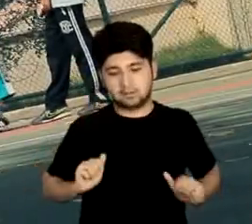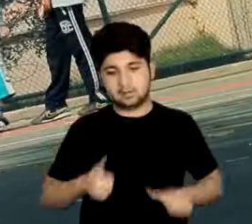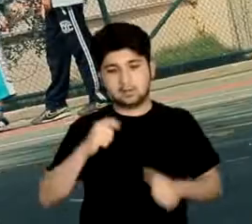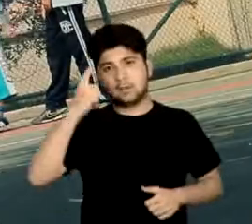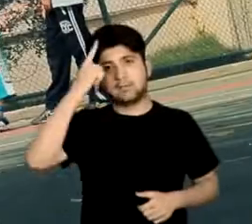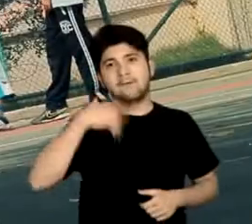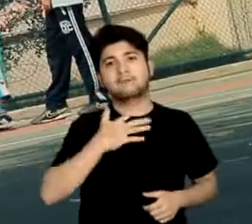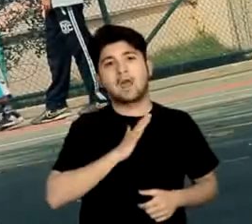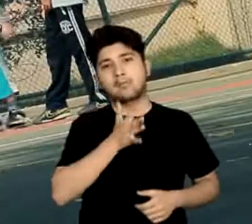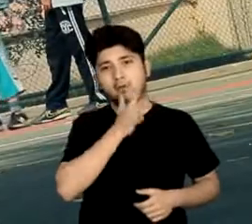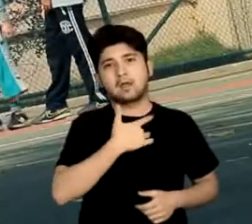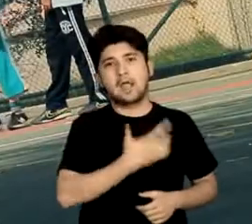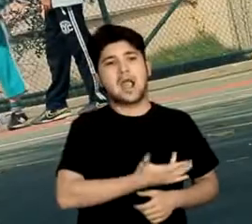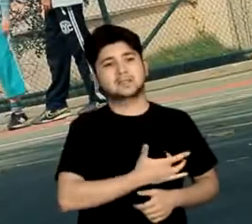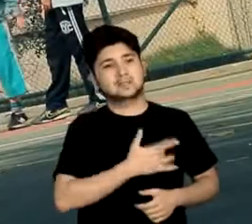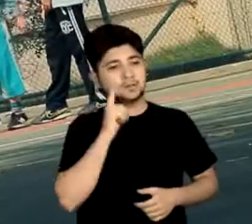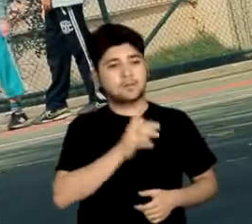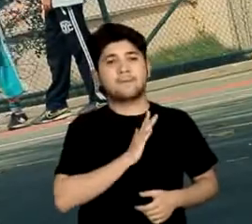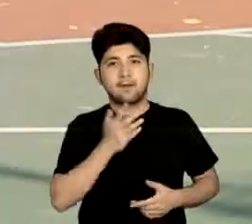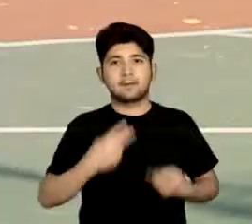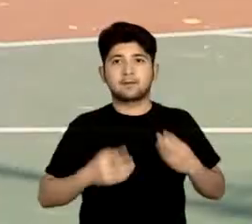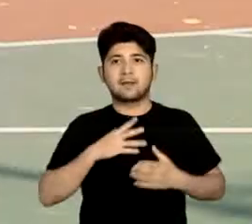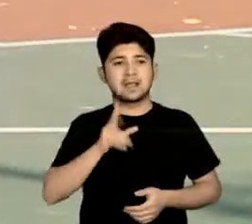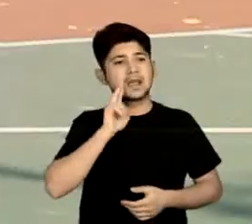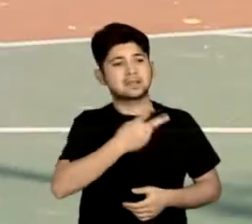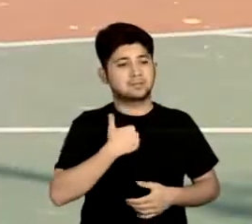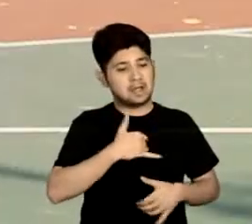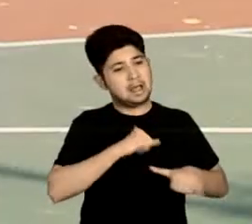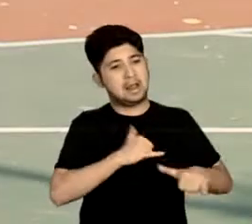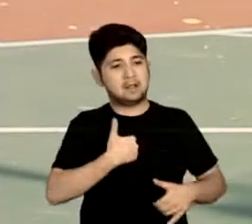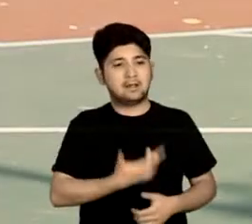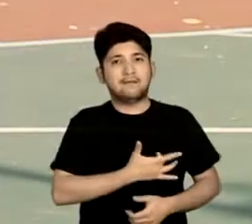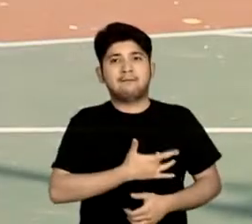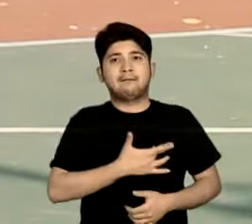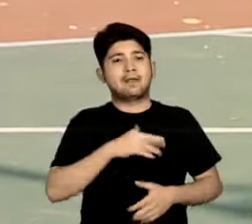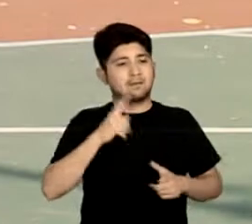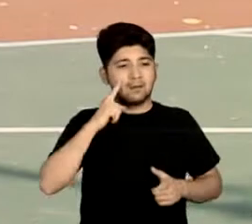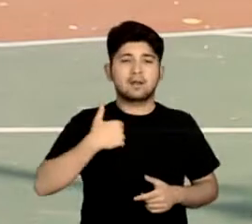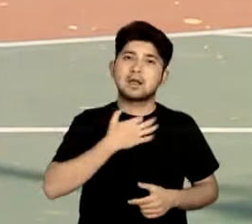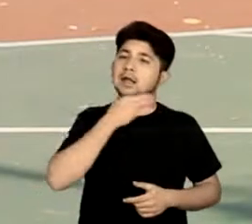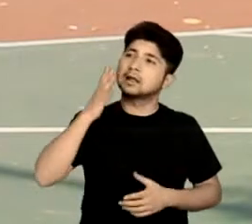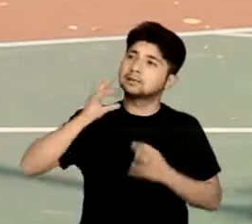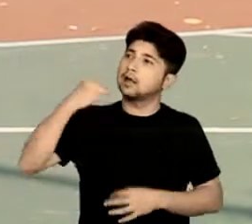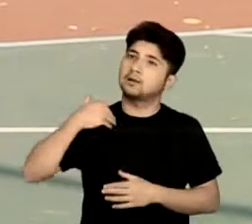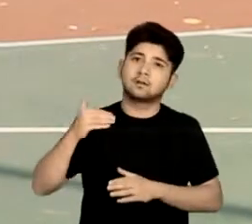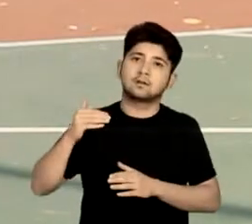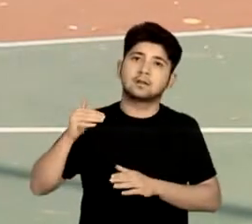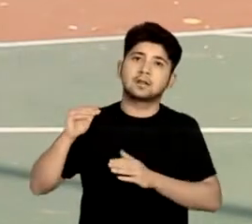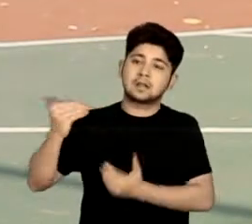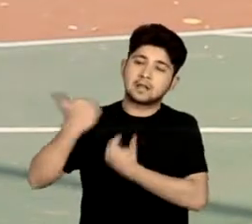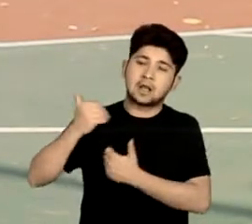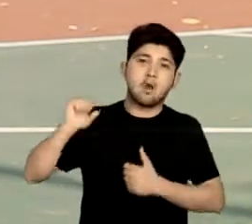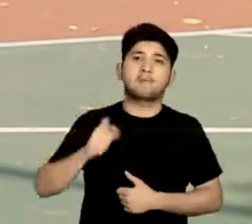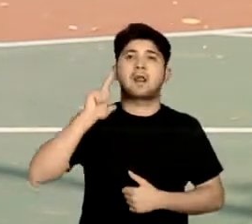tekerlekli sandalye bağımlılarını var olarak ve acıyordum onlara. Yazık diyordum, ben de onlar gibi herkese muhtacım diyordum.